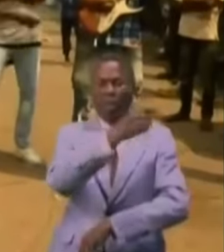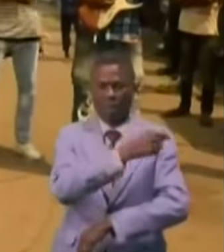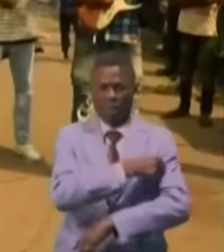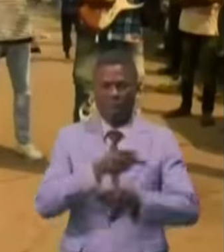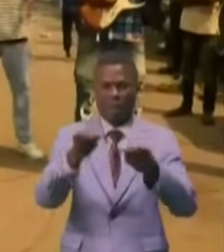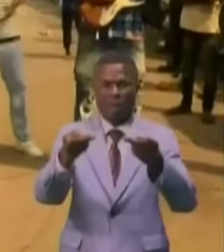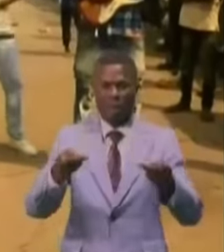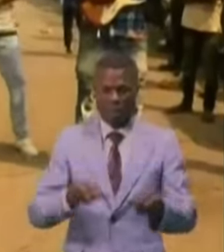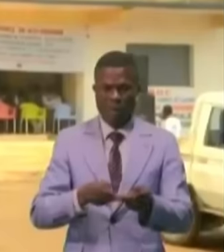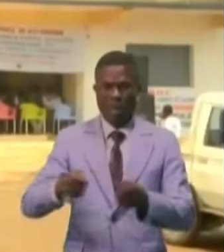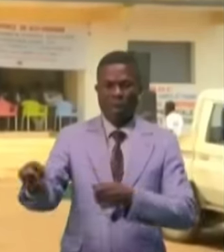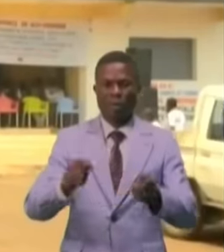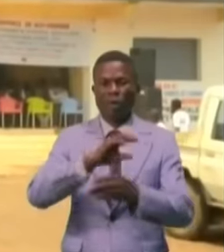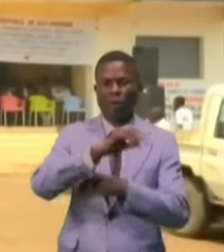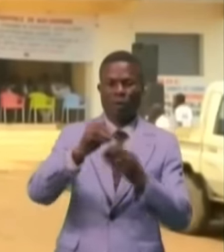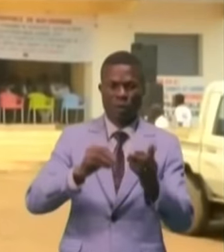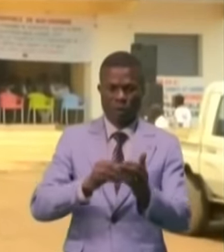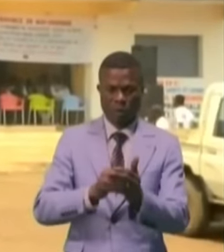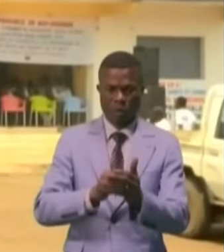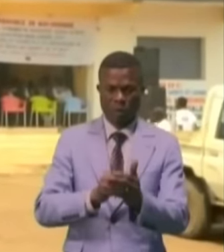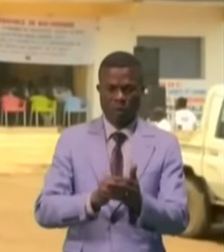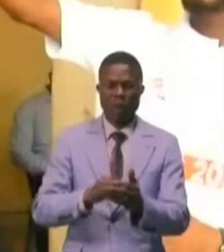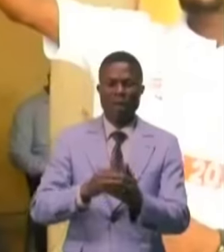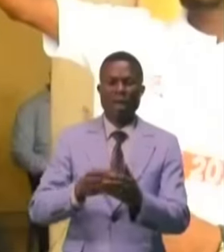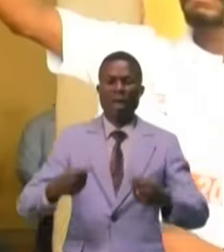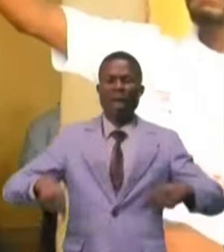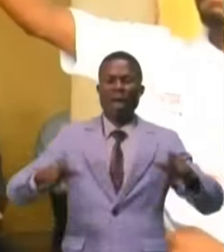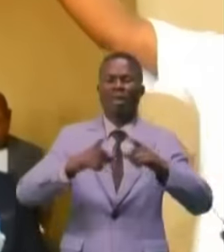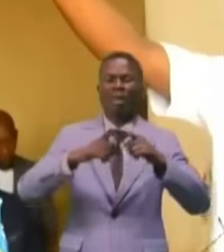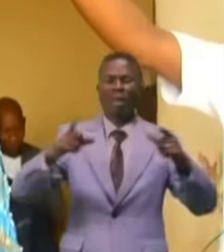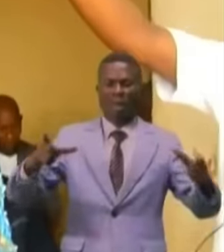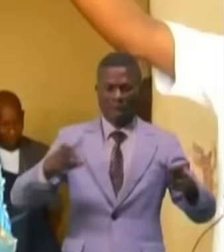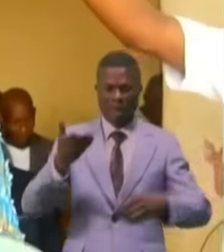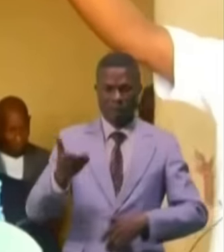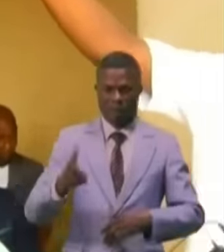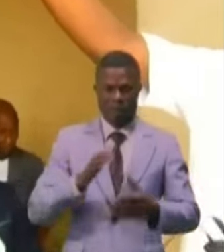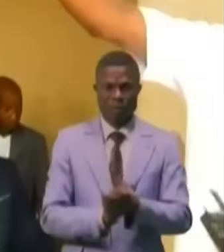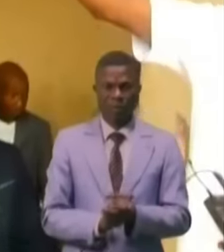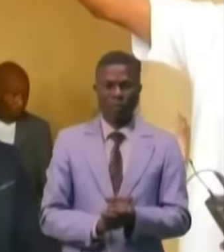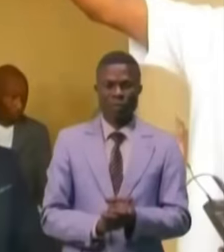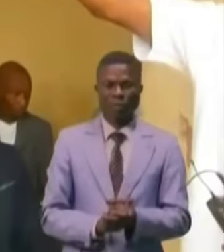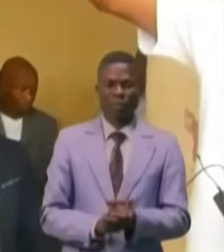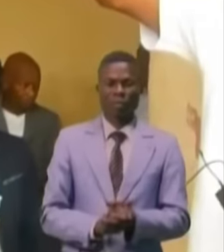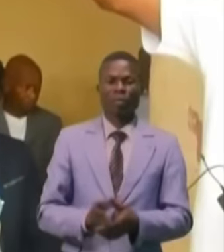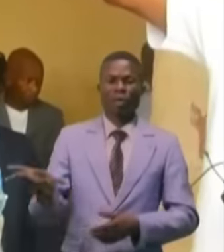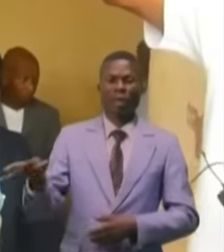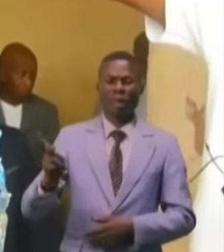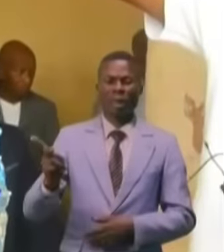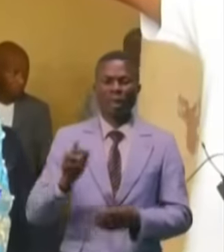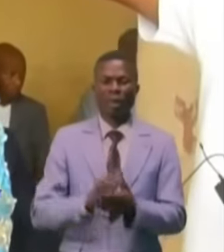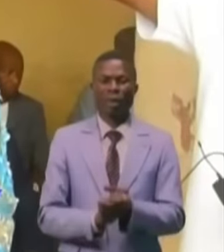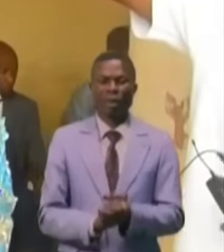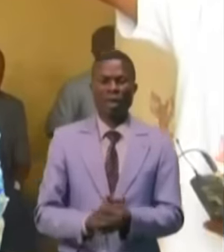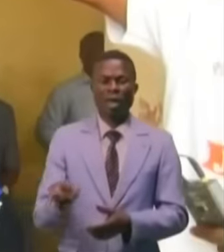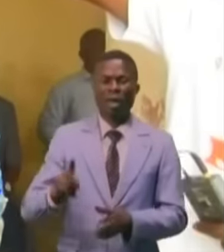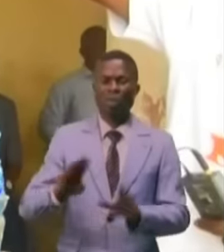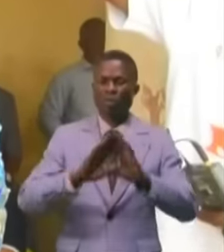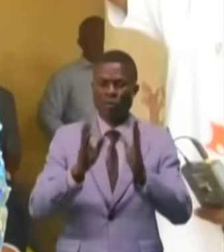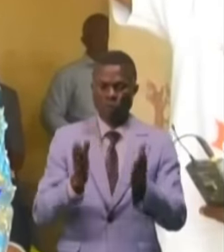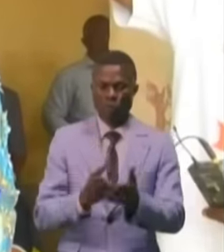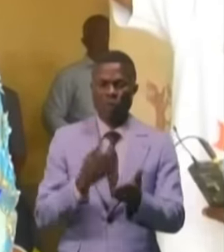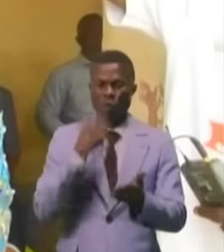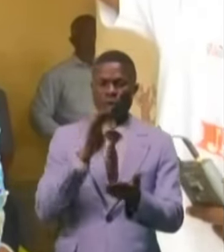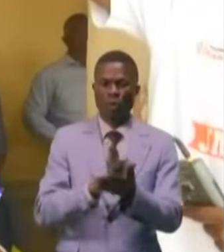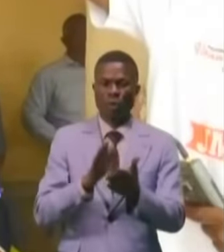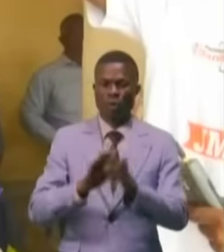du marché central devant la salle polyvalente Paul Maurice. La santé des enfants constitue le souci de tout homme entré